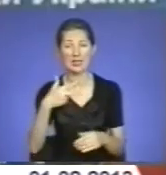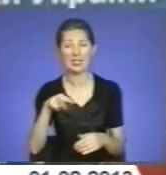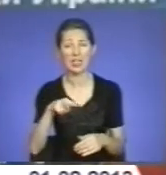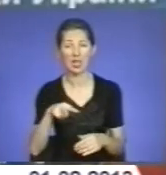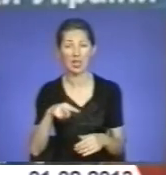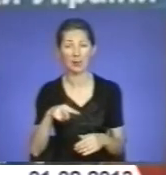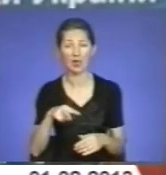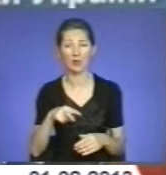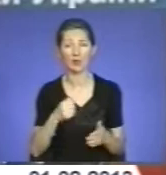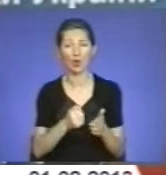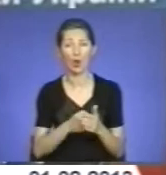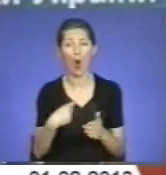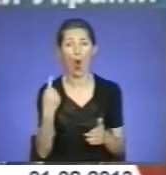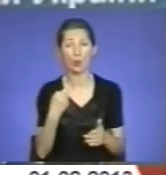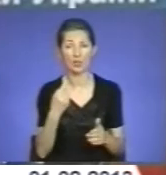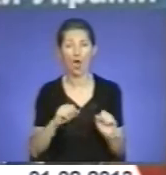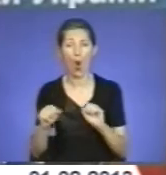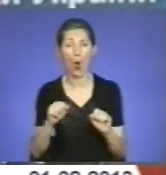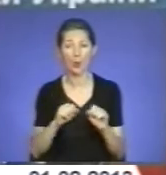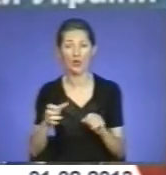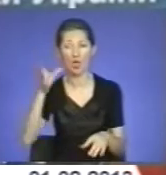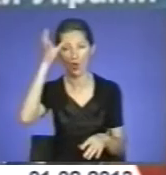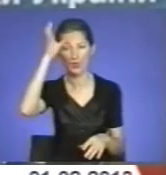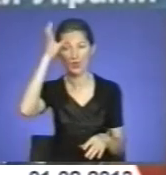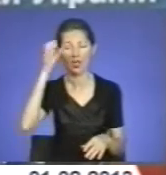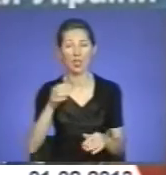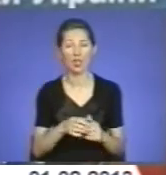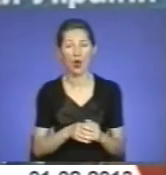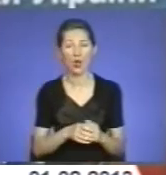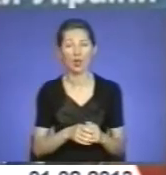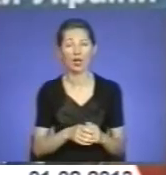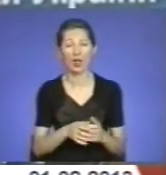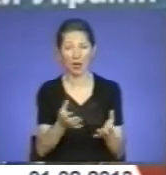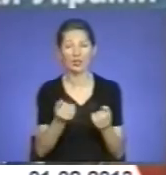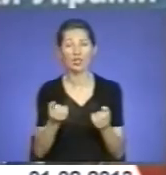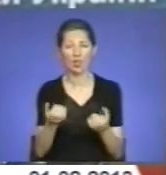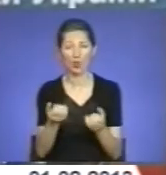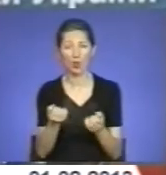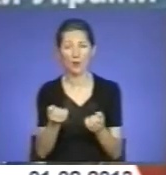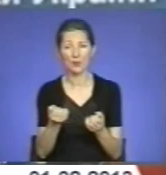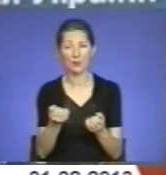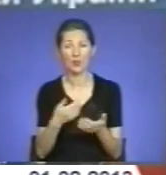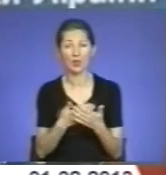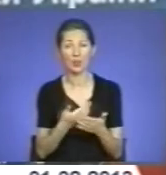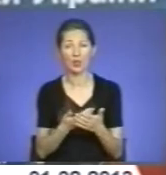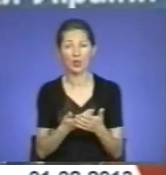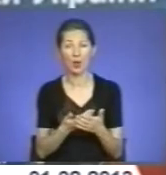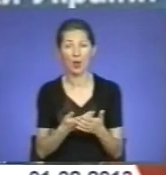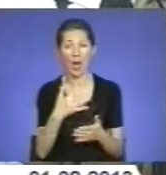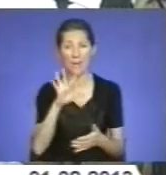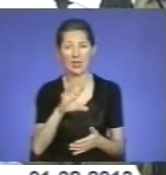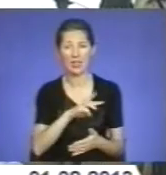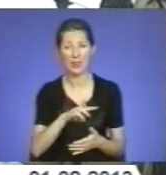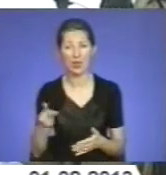липня до обласних управлінь освіти і науки надійшло близько 5